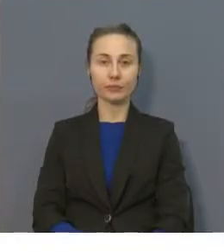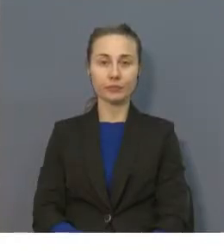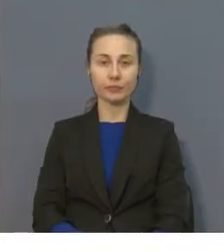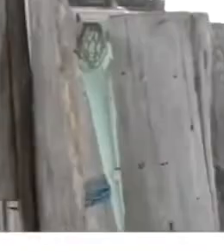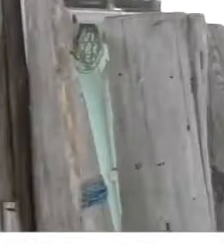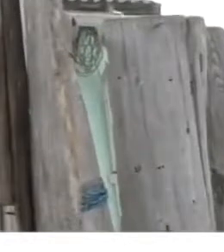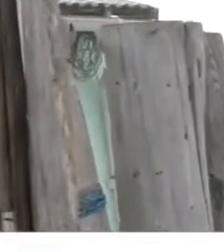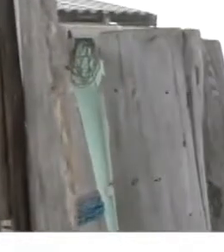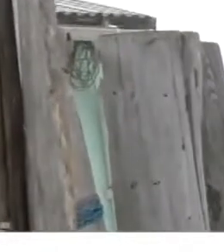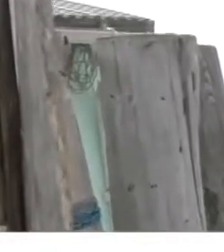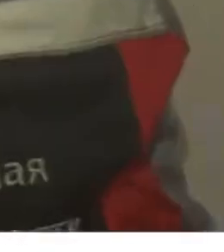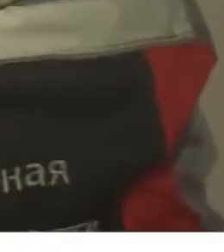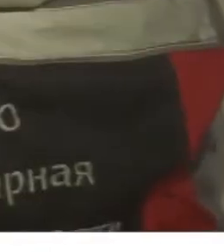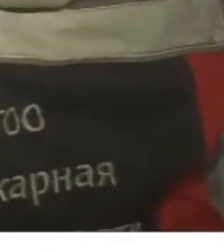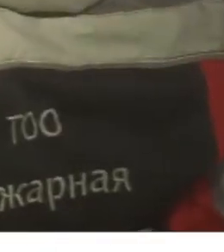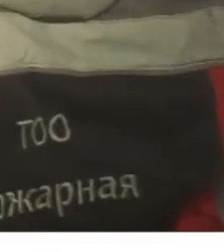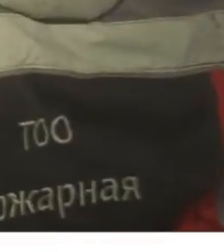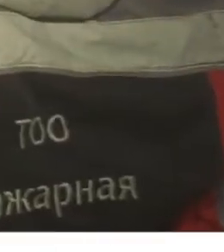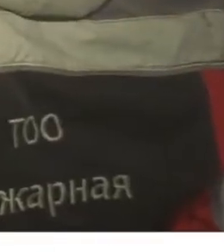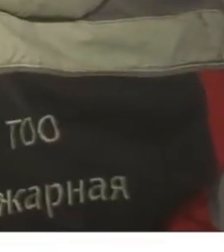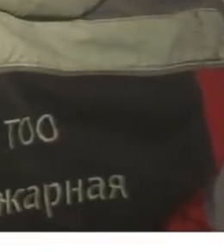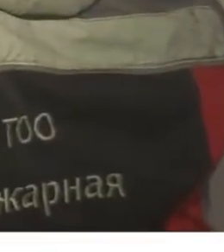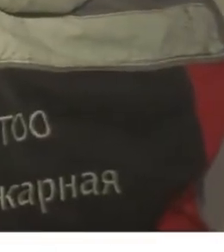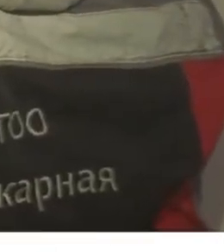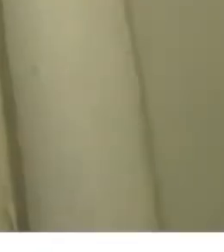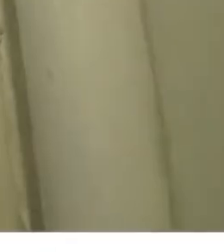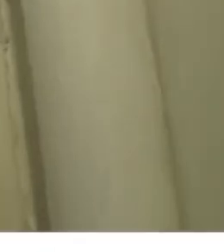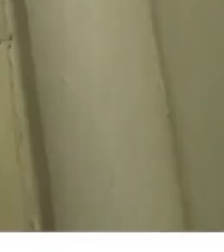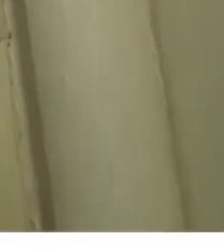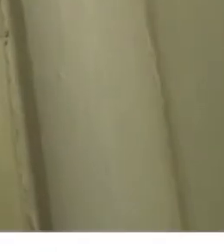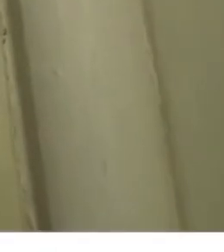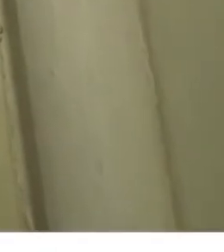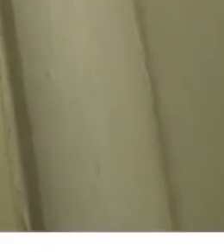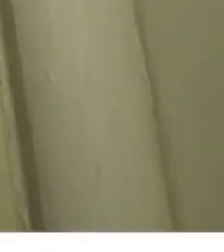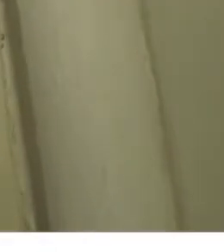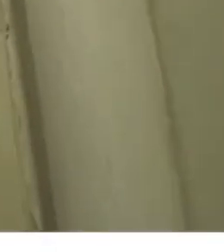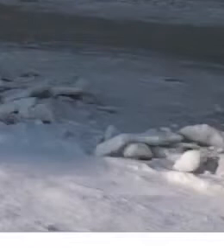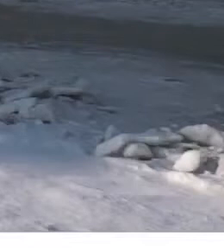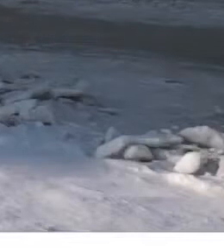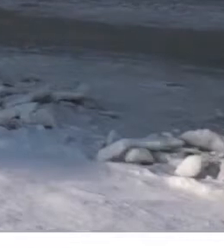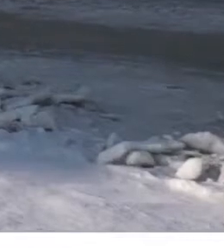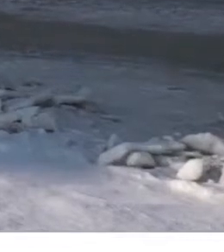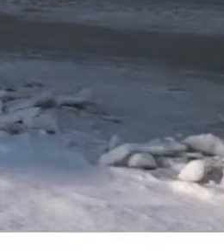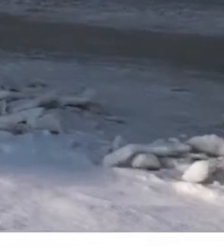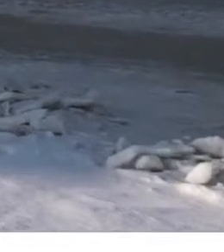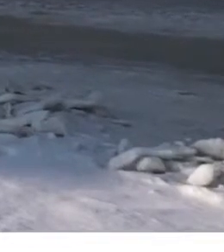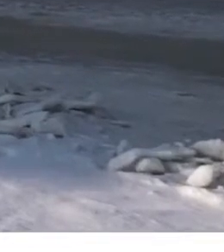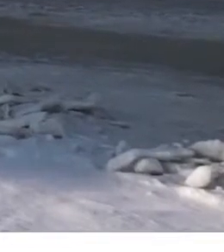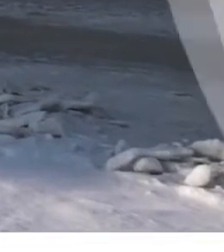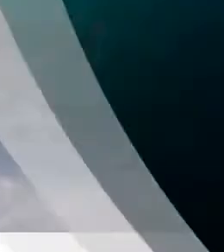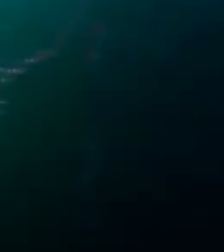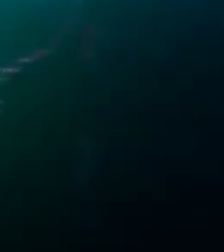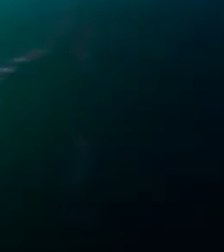Ақмола облысының өрт қауіпсіздік органдары әр үйдің қауіпсіздігі атты акция бастады. Сәлден соң бұл жайында мен Абзал